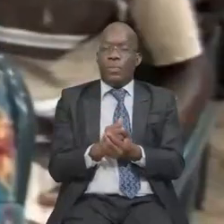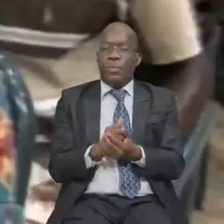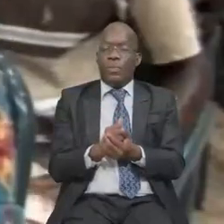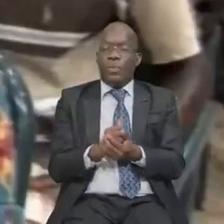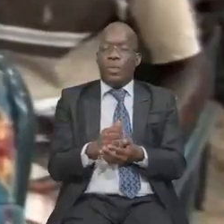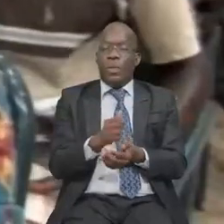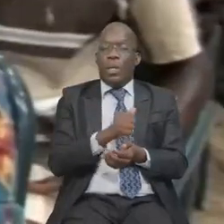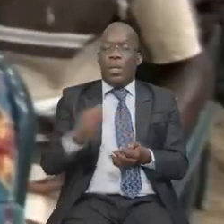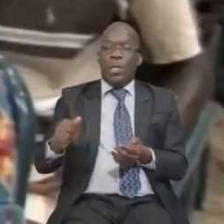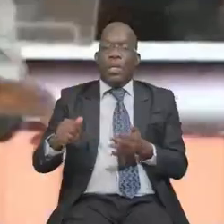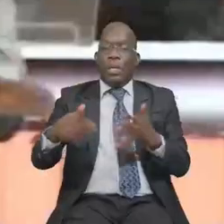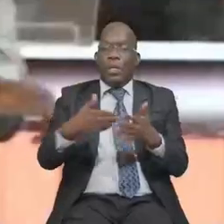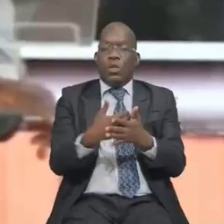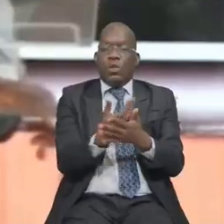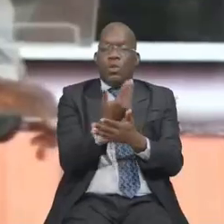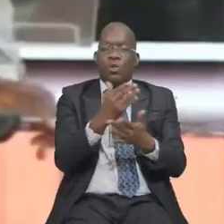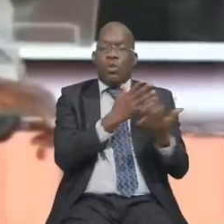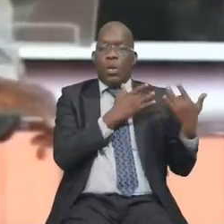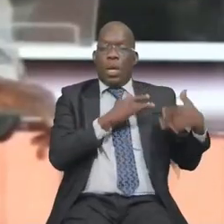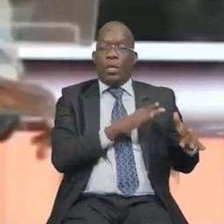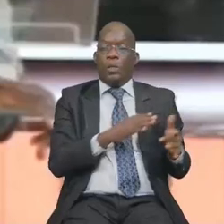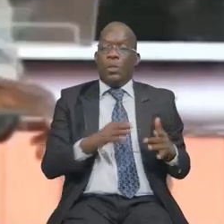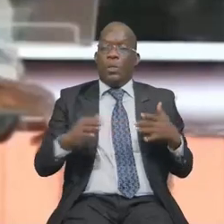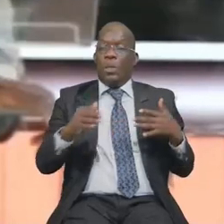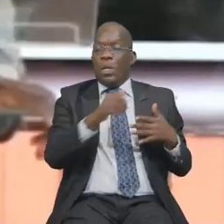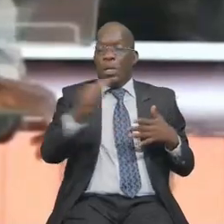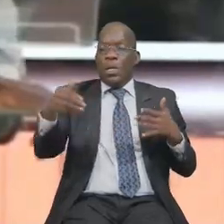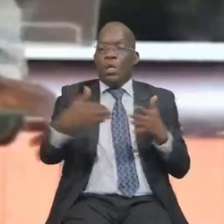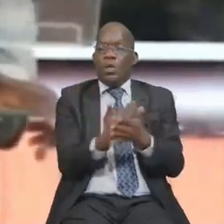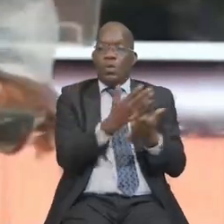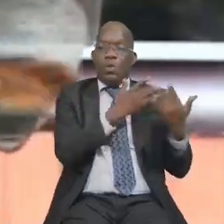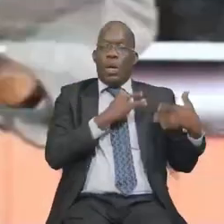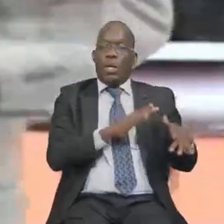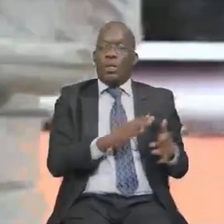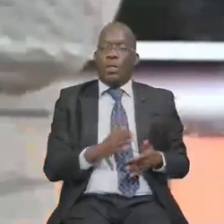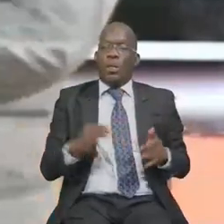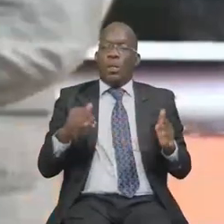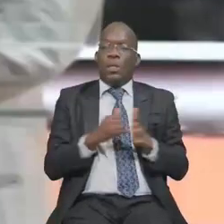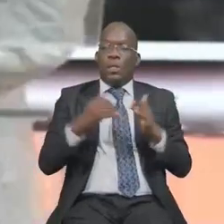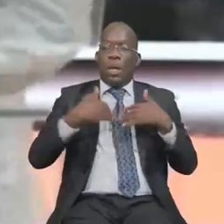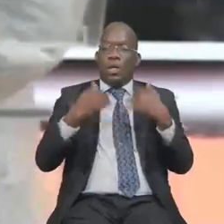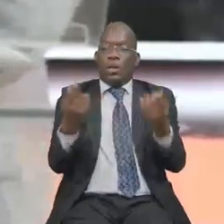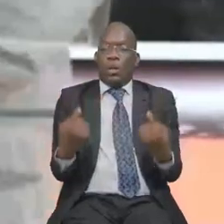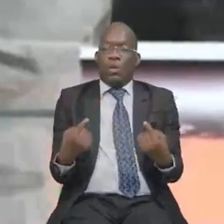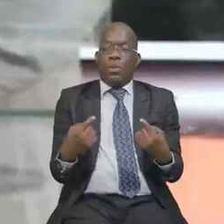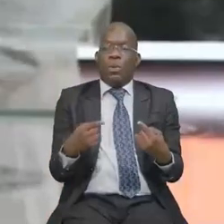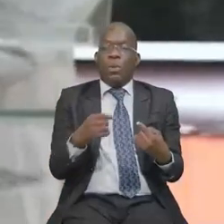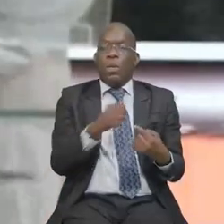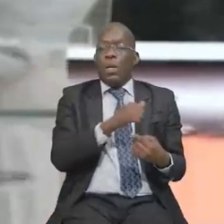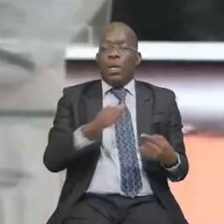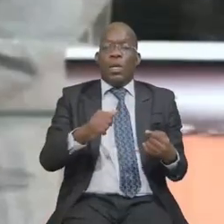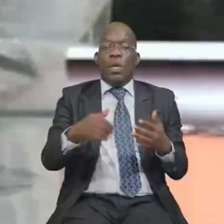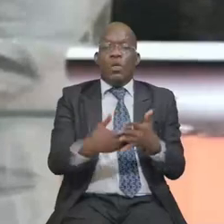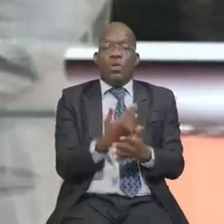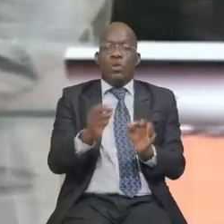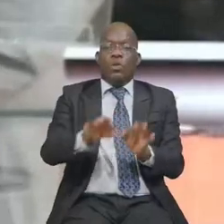Je vous donnerai un cœur nouveau. Un cœur nouveau. C'est venu. Et je mettrai en vous un esprit